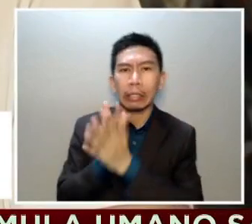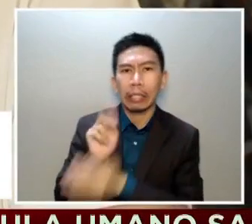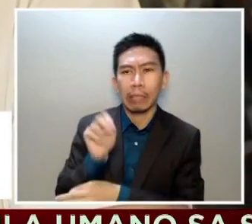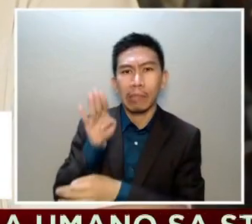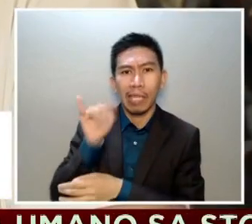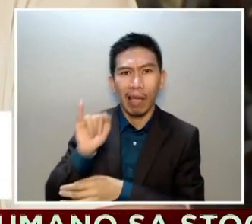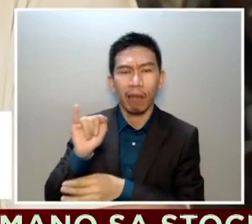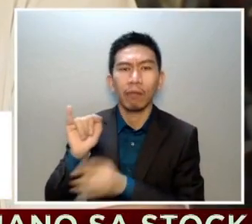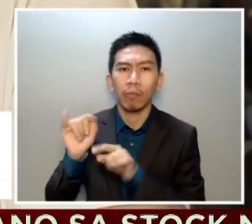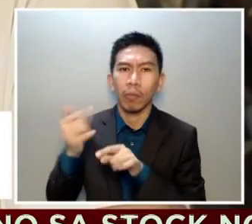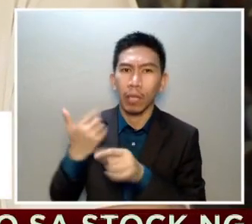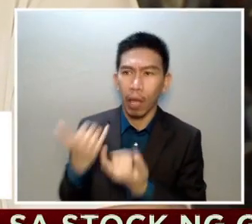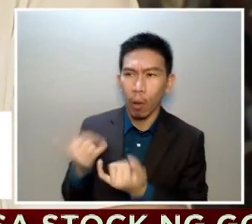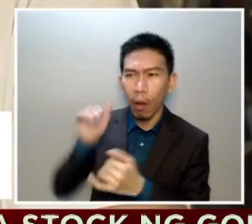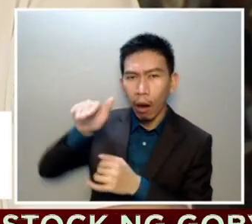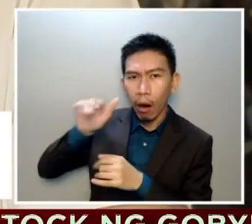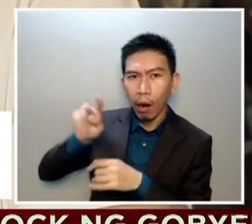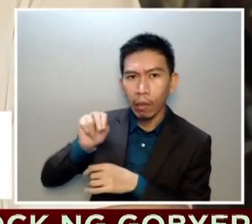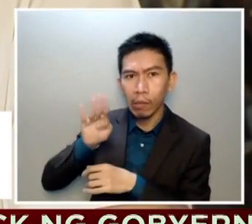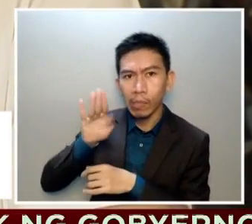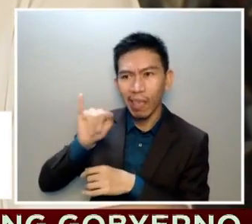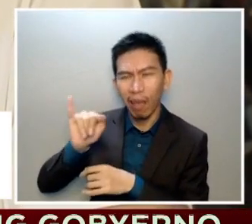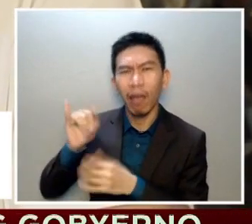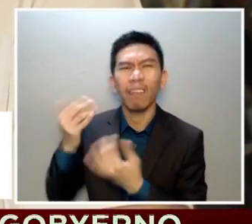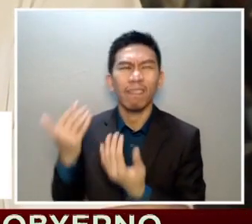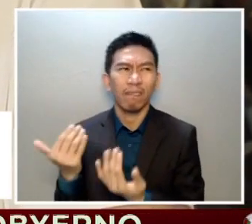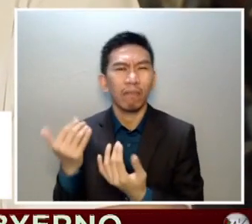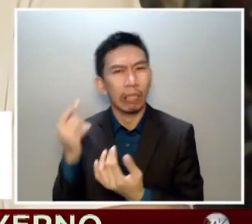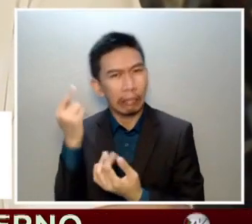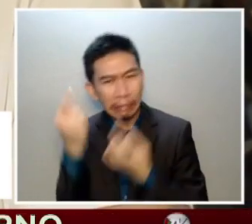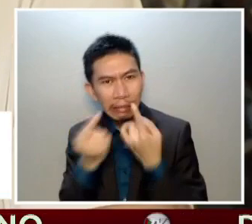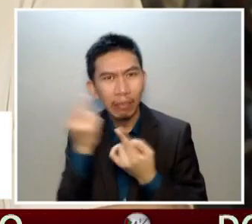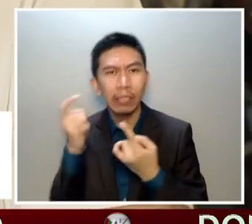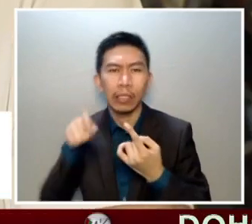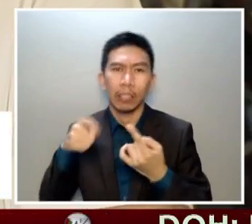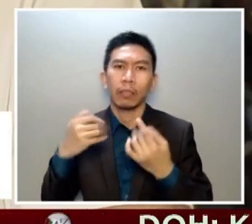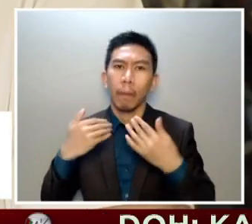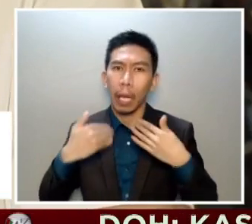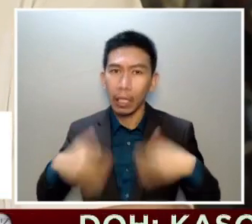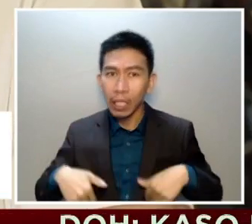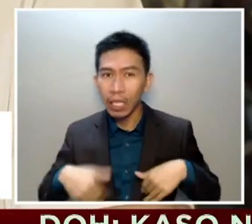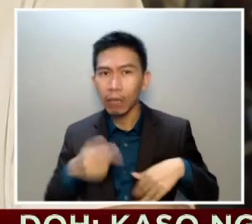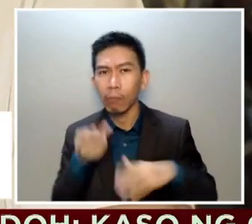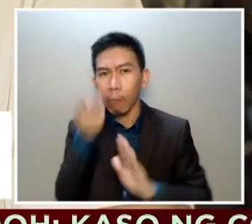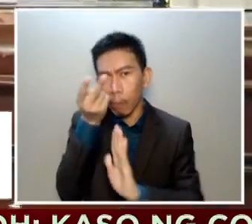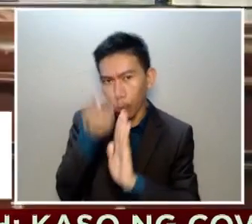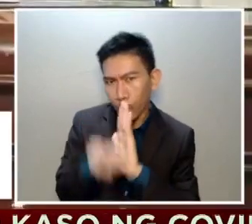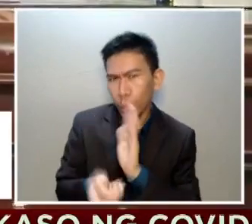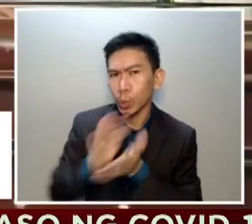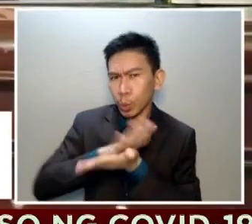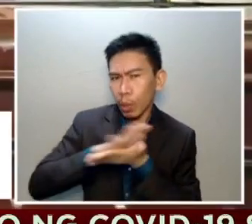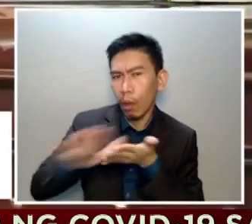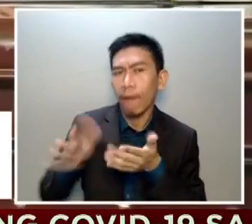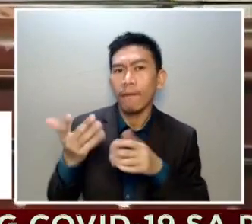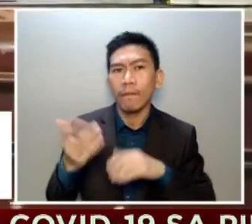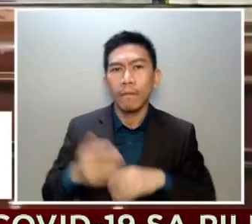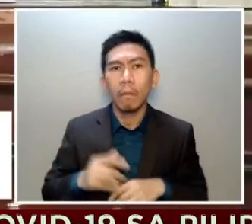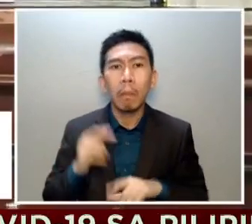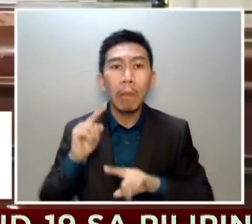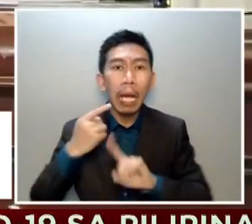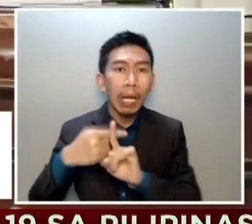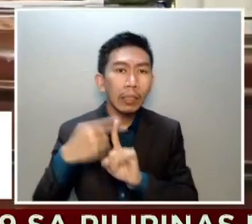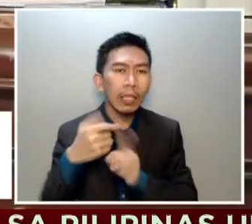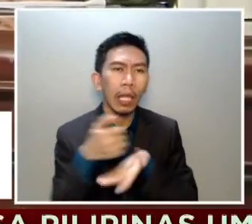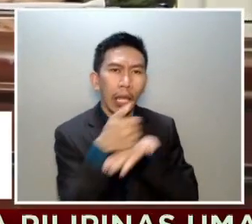yun ang naging primordial namin na concern is to make sure na mailibing na maayos. And we will make sure na matulungan sila. Para naman kay